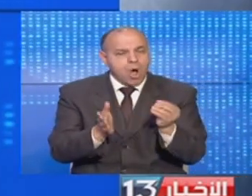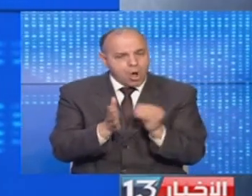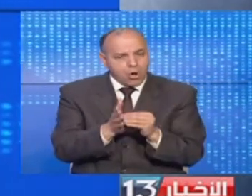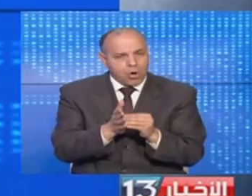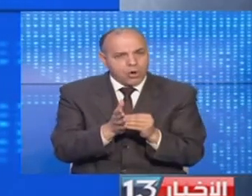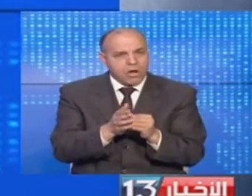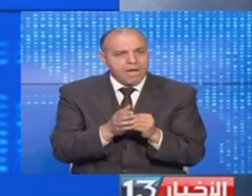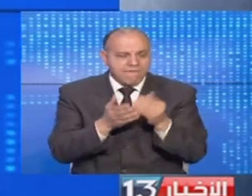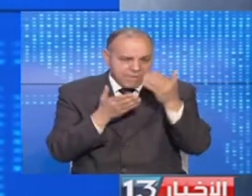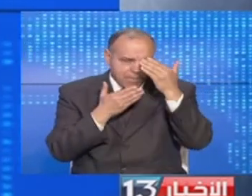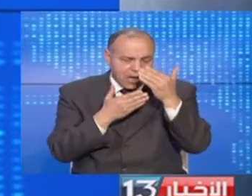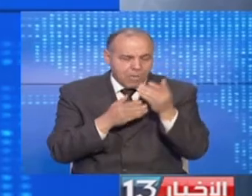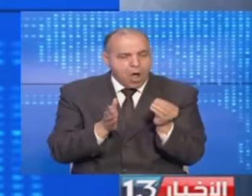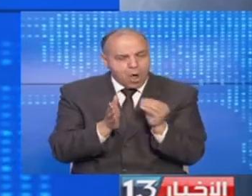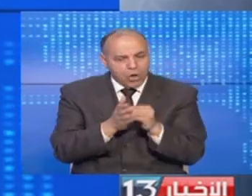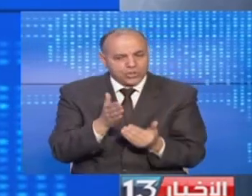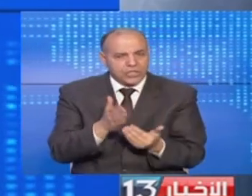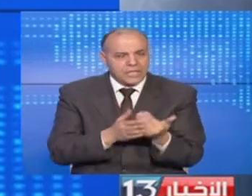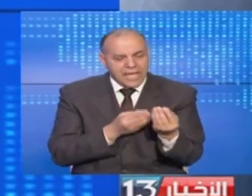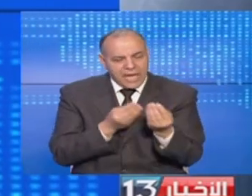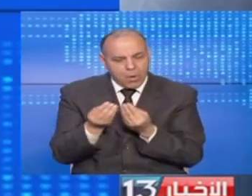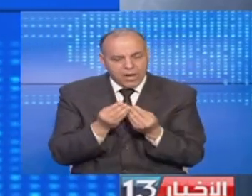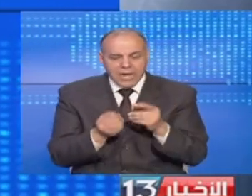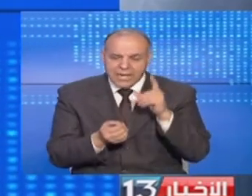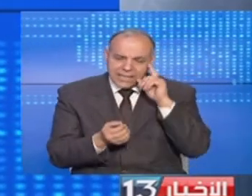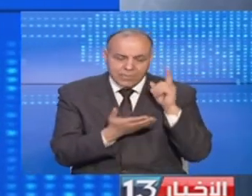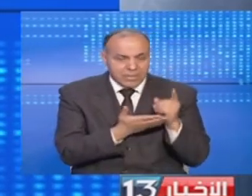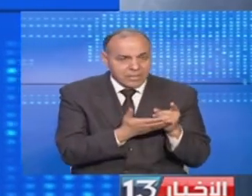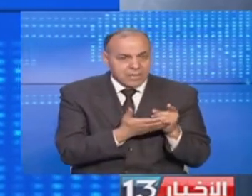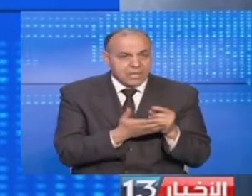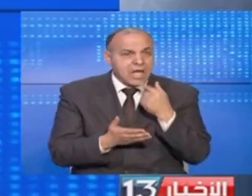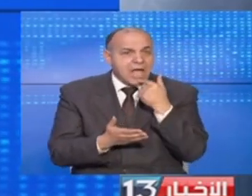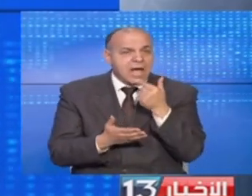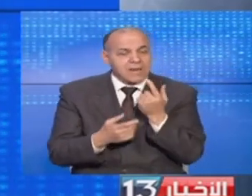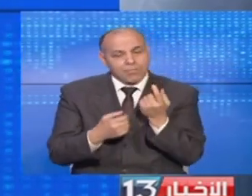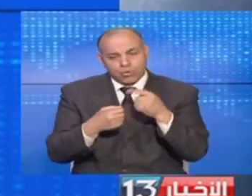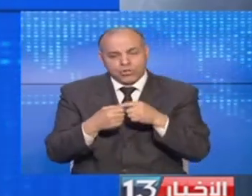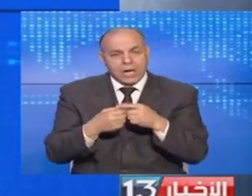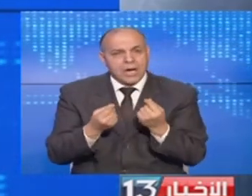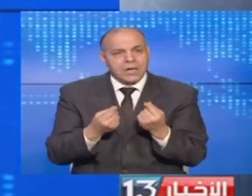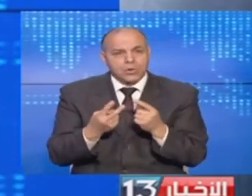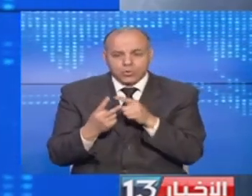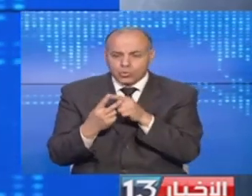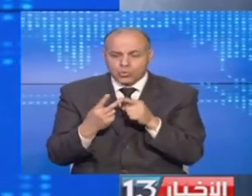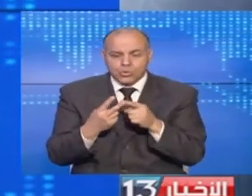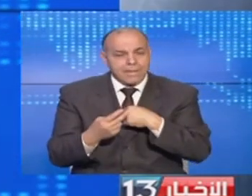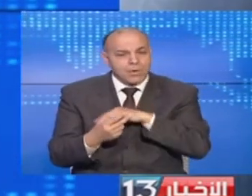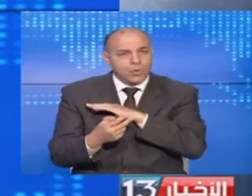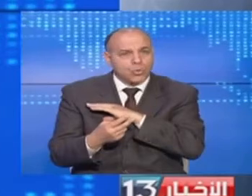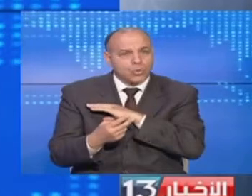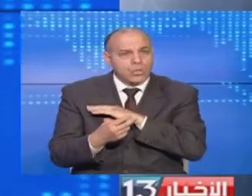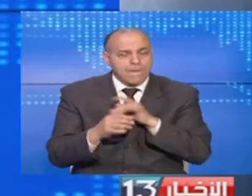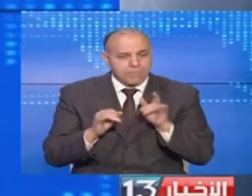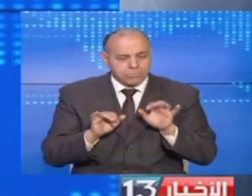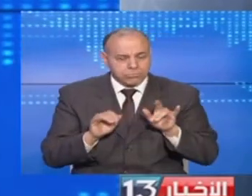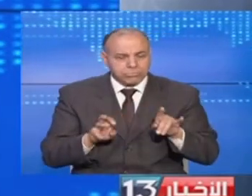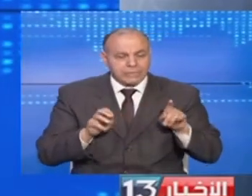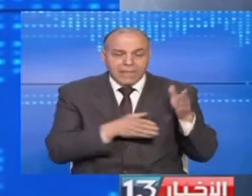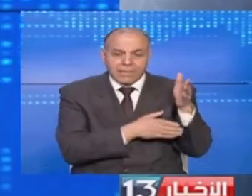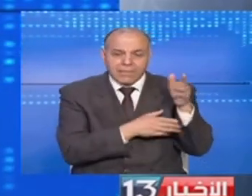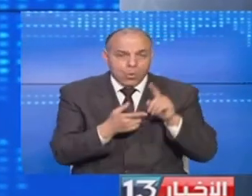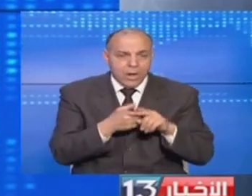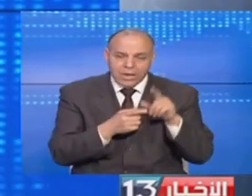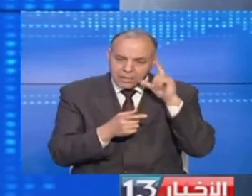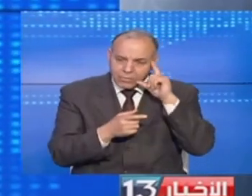في المغرب جوله جديده من الحوار الليبيه وذلك بمشاركه وفدين يمثلان المجلس الاعلى للدوله